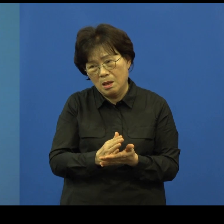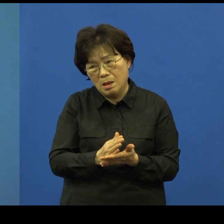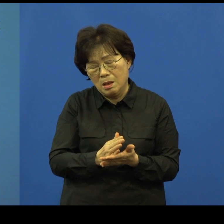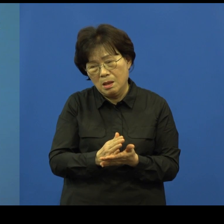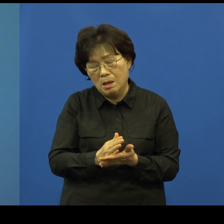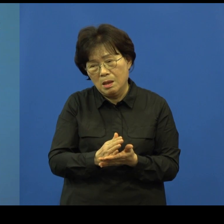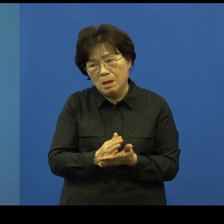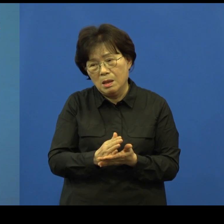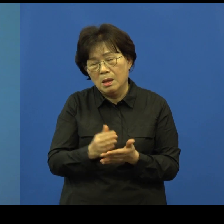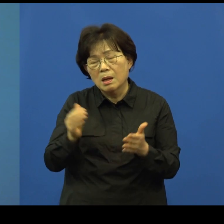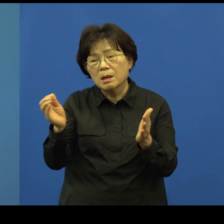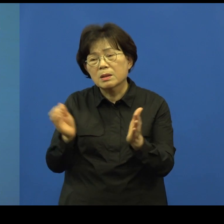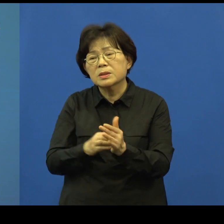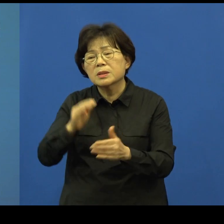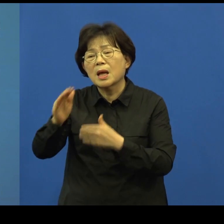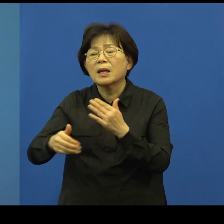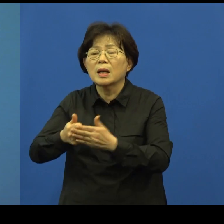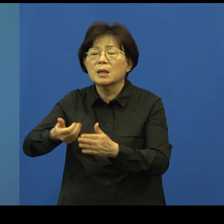거예요?